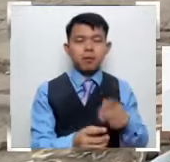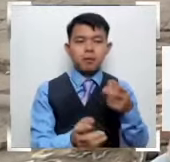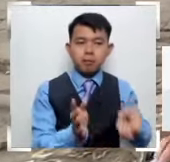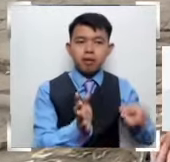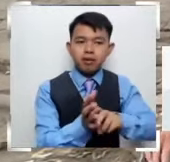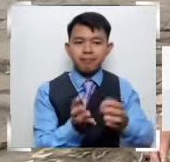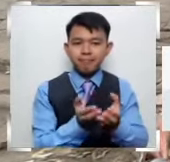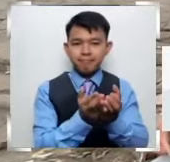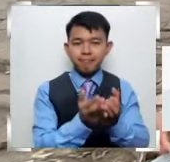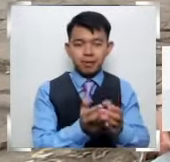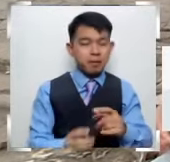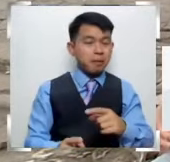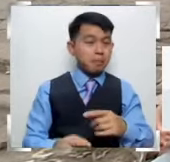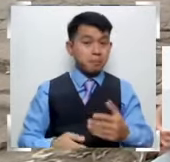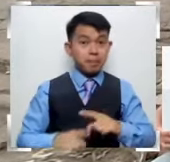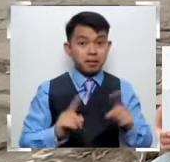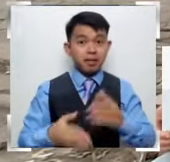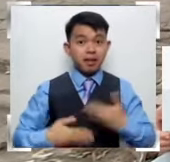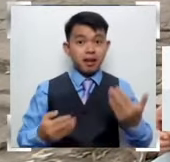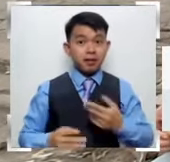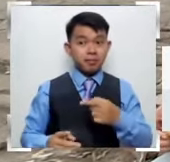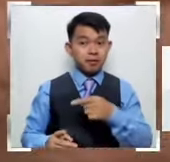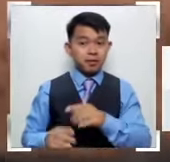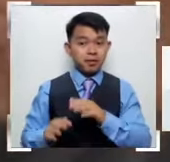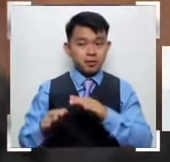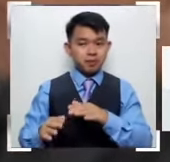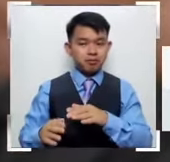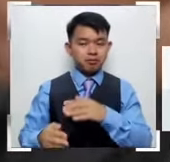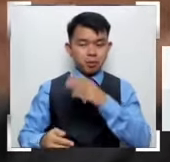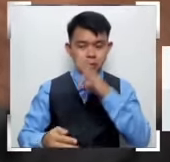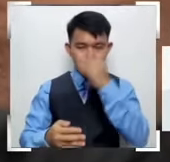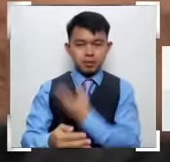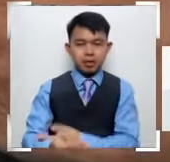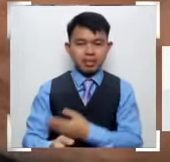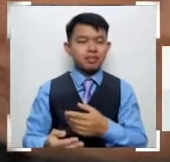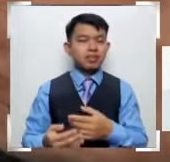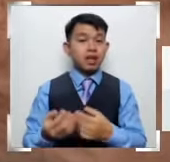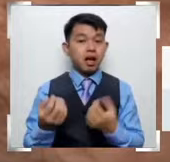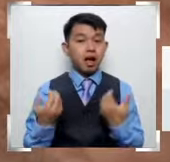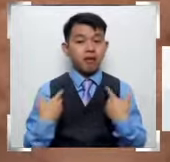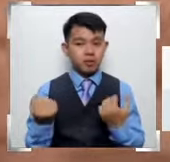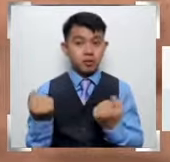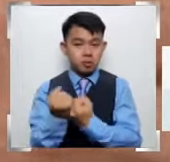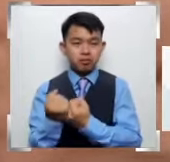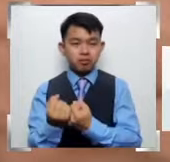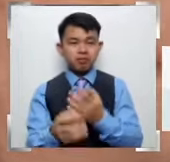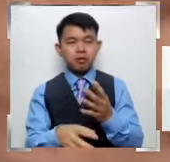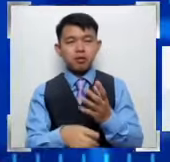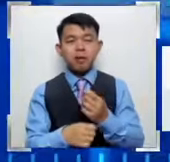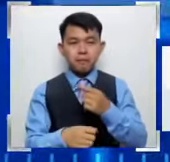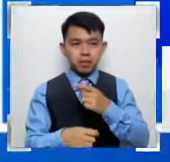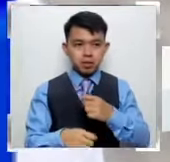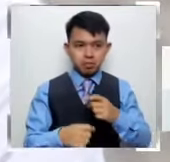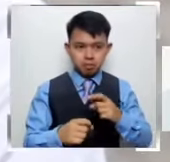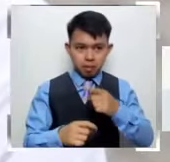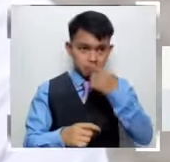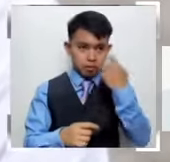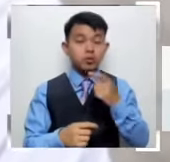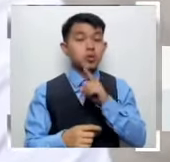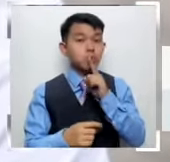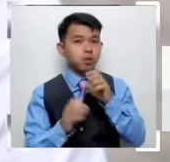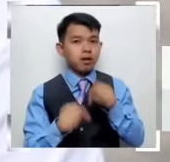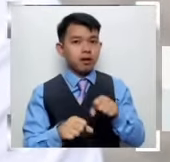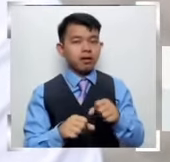year na ng pag-aaral at sponsored ng isang European shipping company dahil tiyak na makakapagtrabaho siya sa isang European flag na barko. Ako